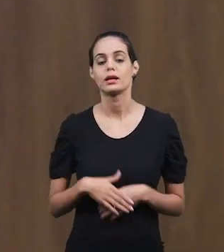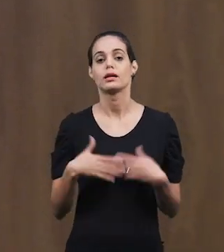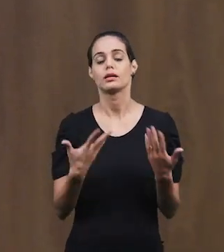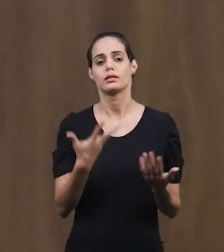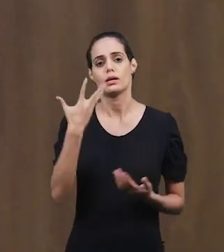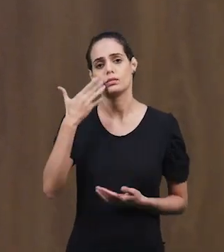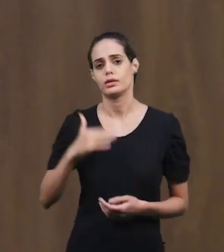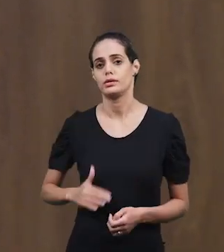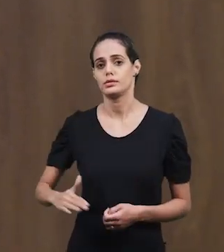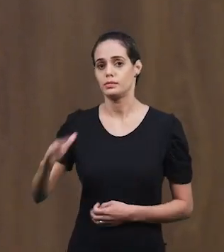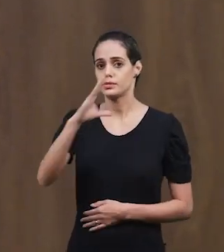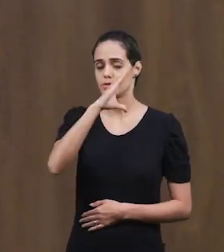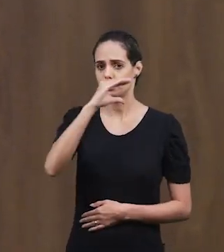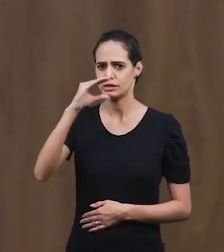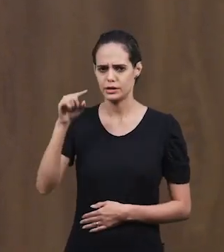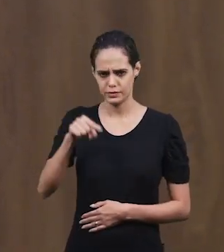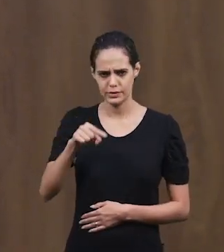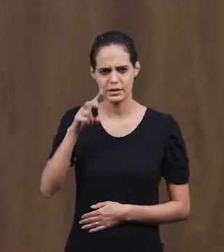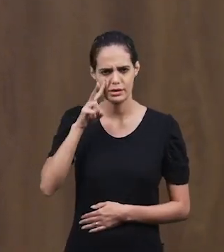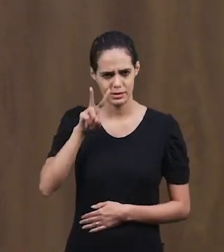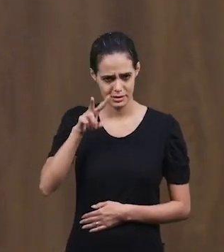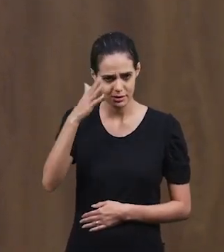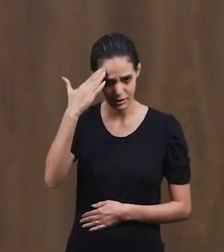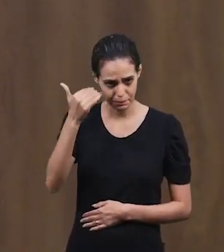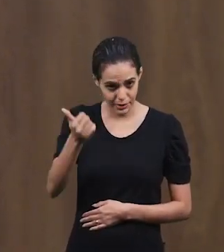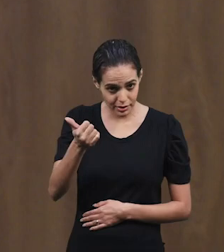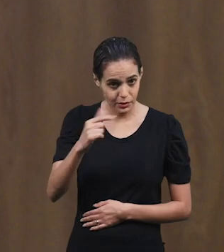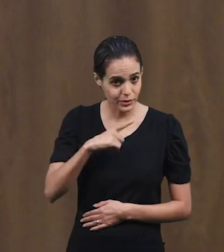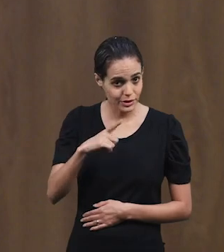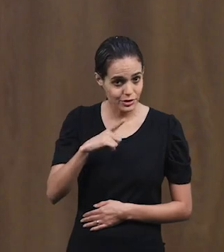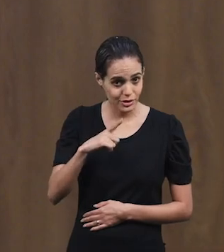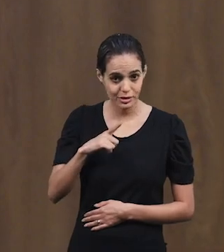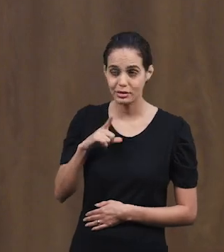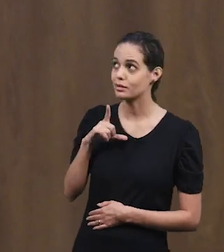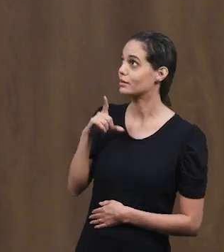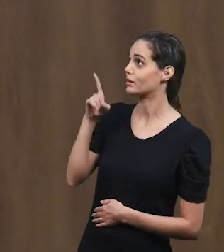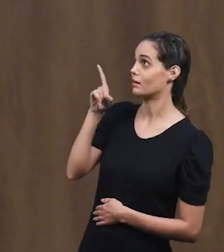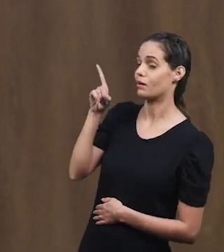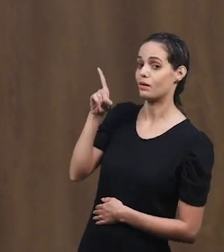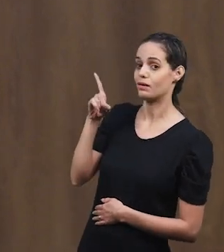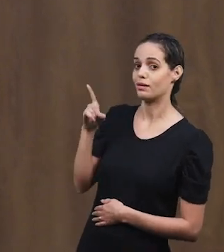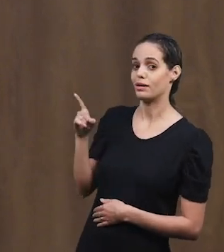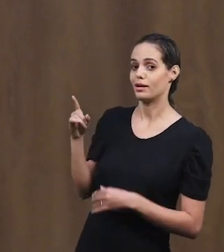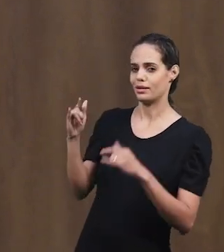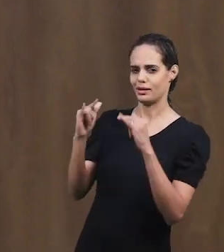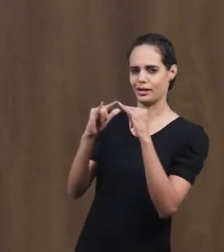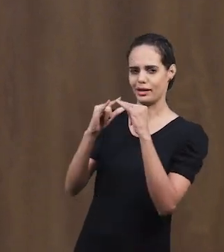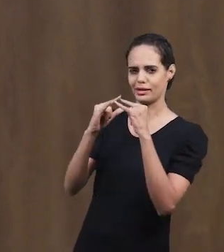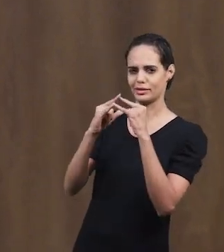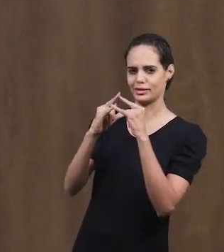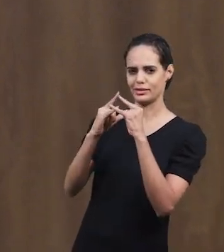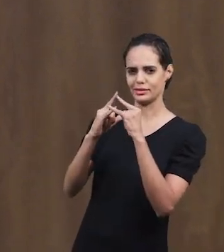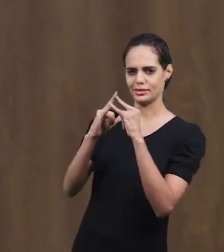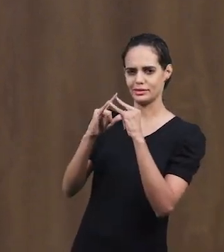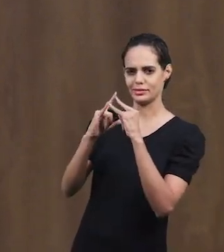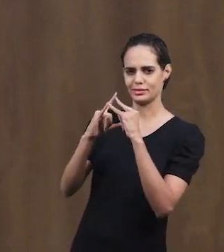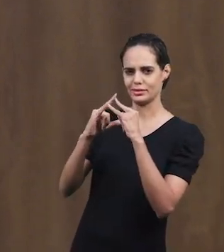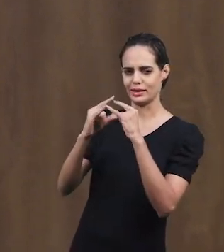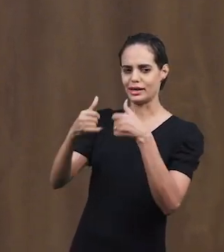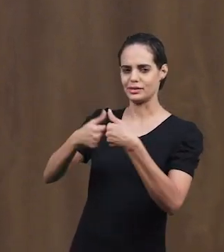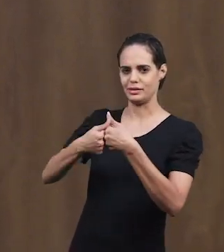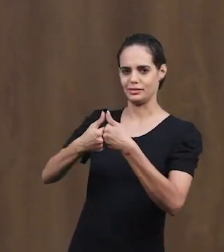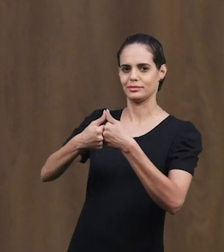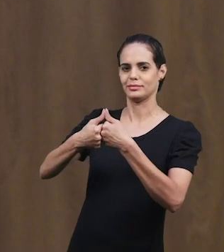adolescents. Vous savez, qu'est-ce qu'il y avait dans le Saint des Saints? L'arche de l'Alliance. Elle était toute